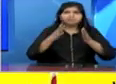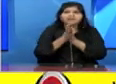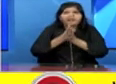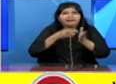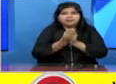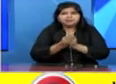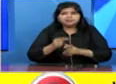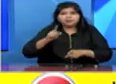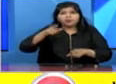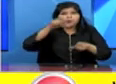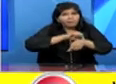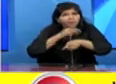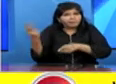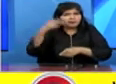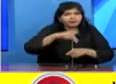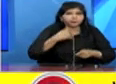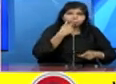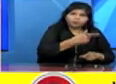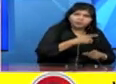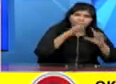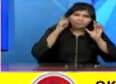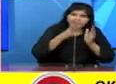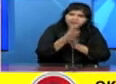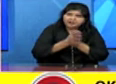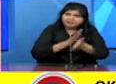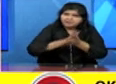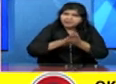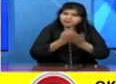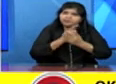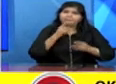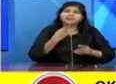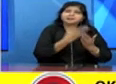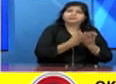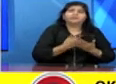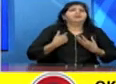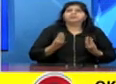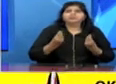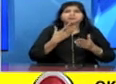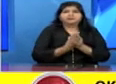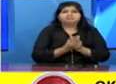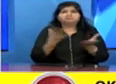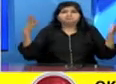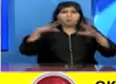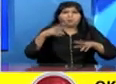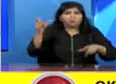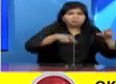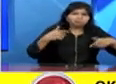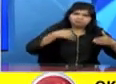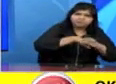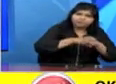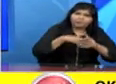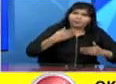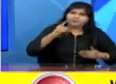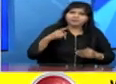समझाएंगे कि आपको ऐसे करना है, तो सब चीज़ें ठीक रहेंगी। चलिए डॉक्टर, आपके यहाँ तो बहुत बड़ी मात्रा में पेशेंट भी आते हैं और आप